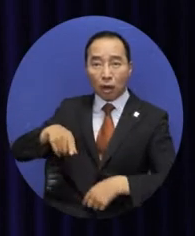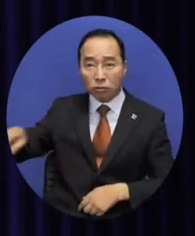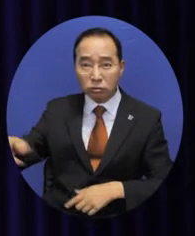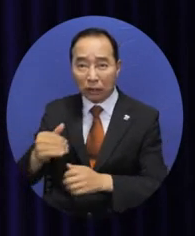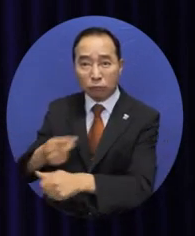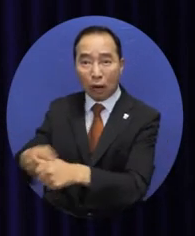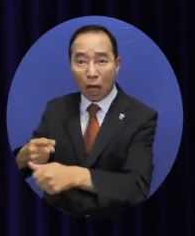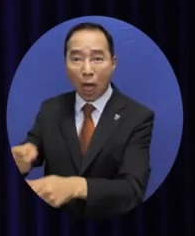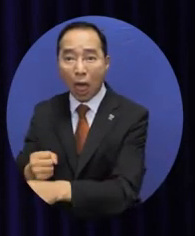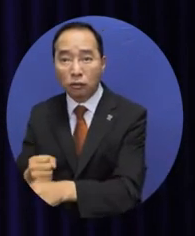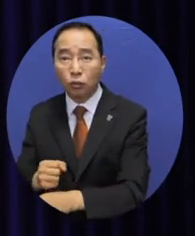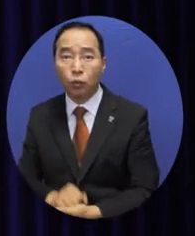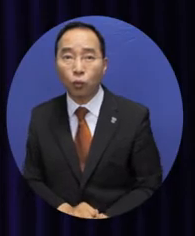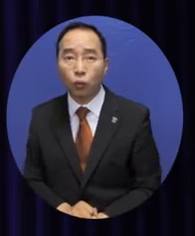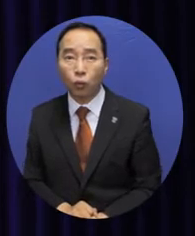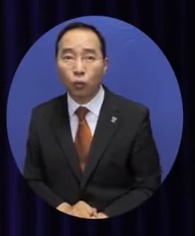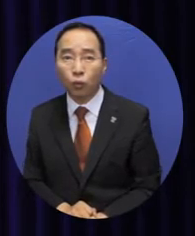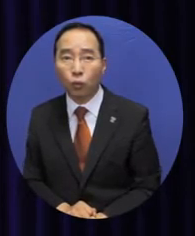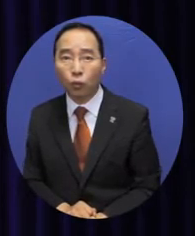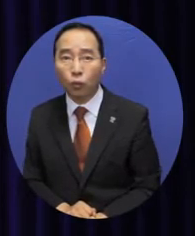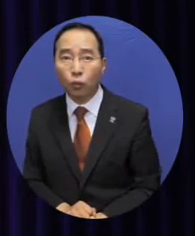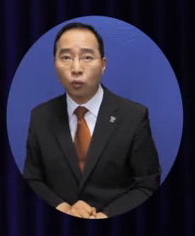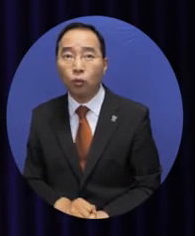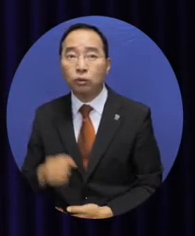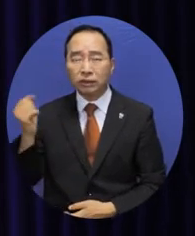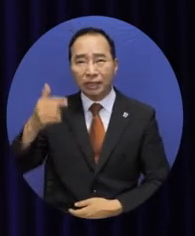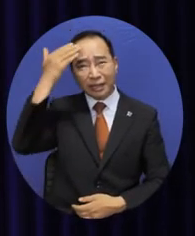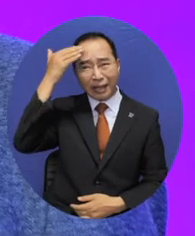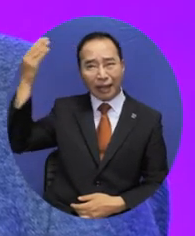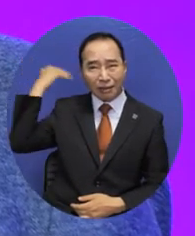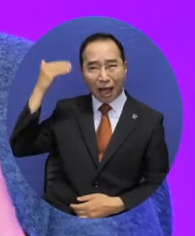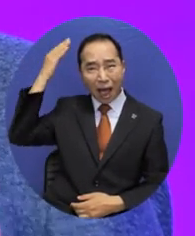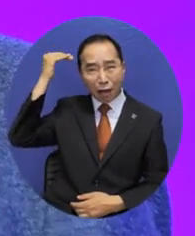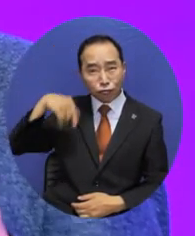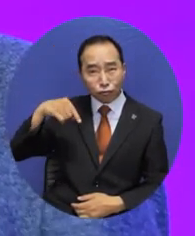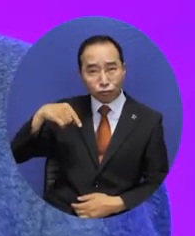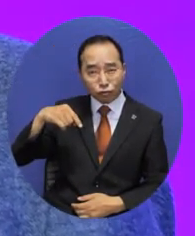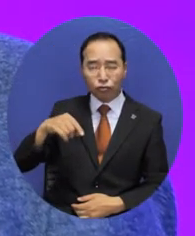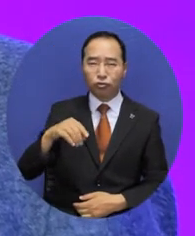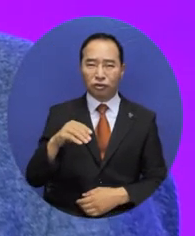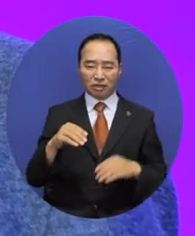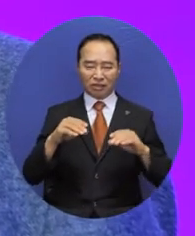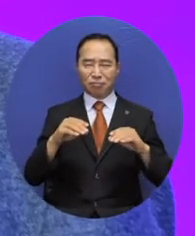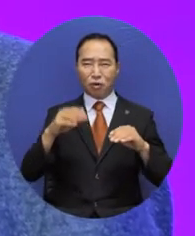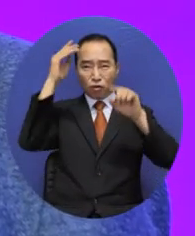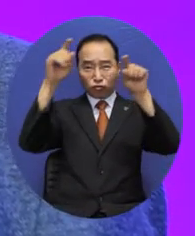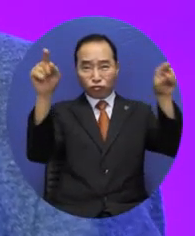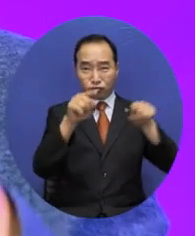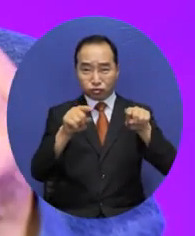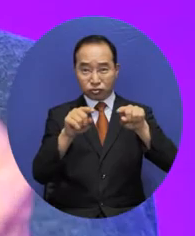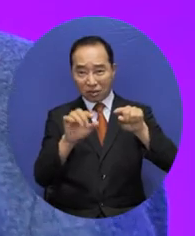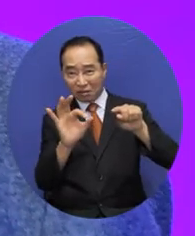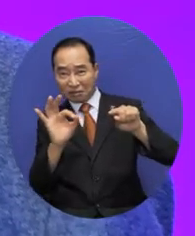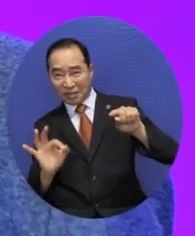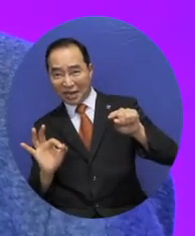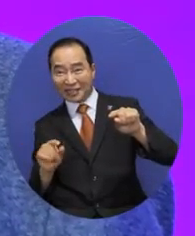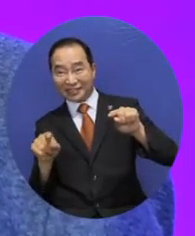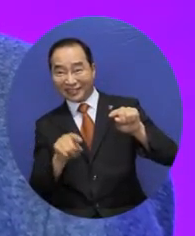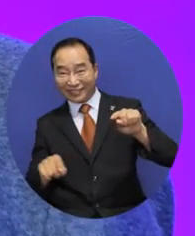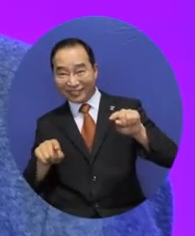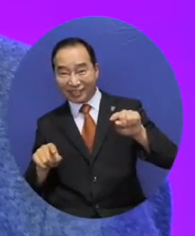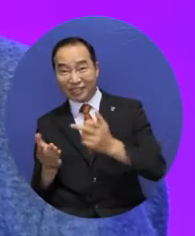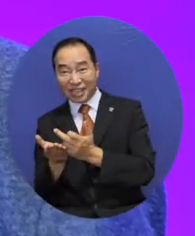사람들을 죽이자고 했습니다. 그리고 그 다음에는 작전명도 레드헌터였었고 그냥 빨갱이들을 죽여야